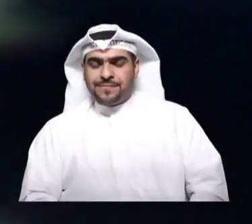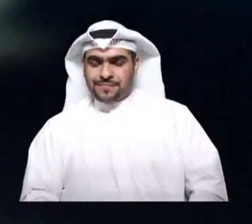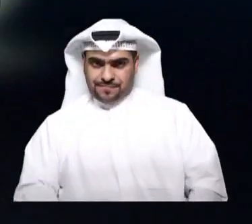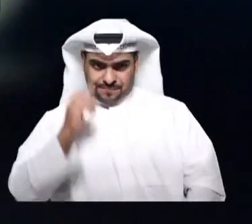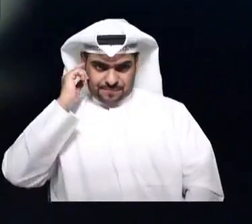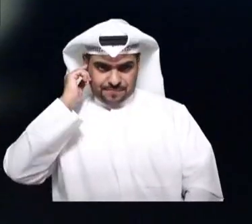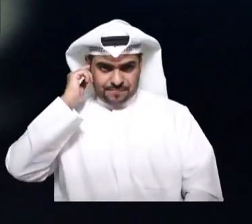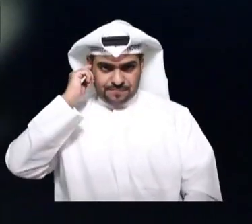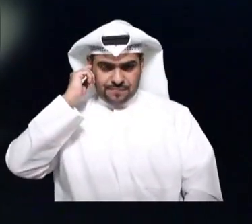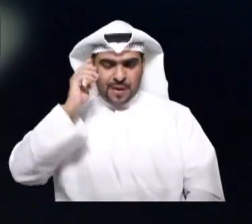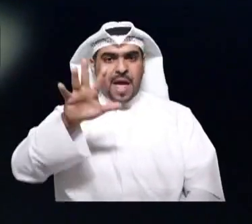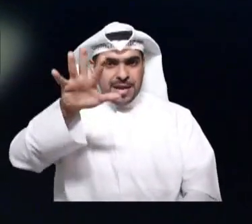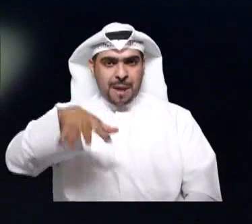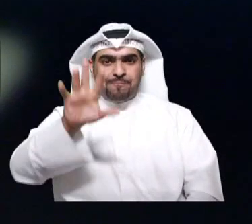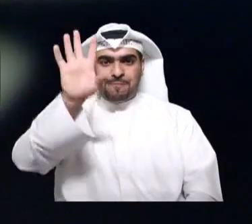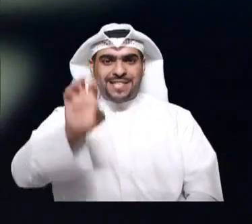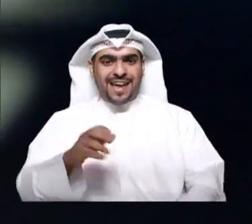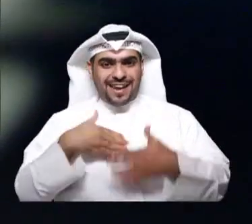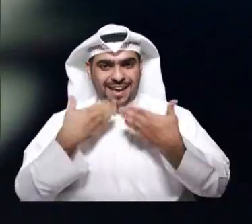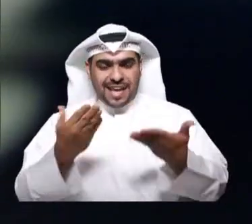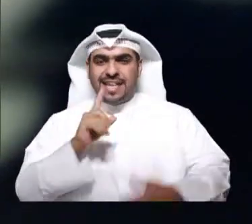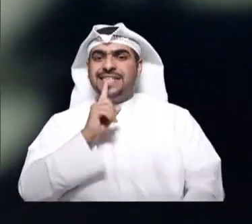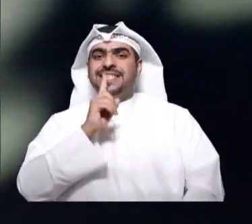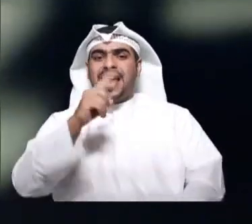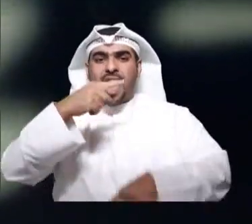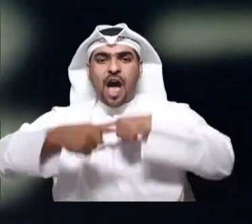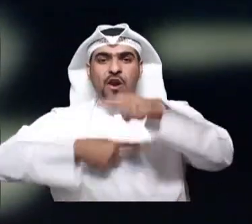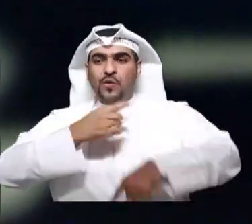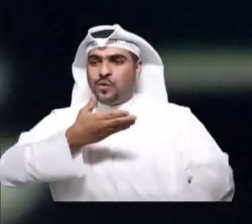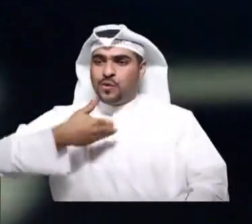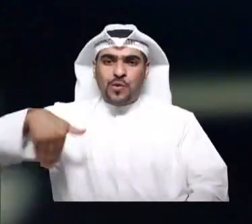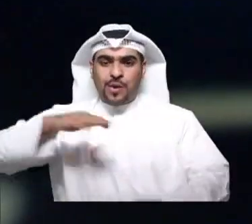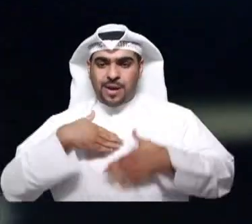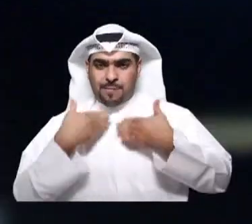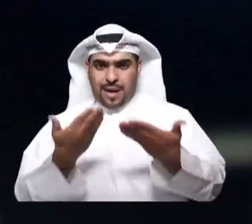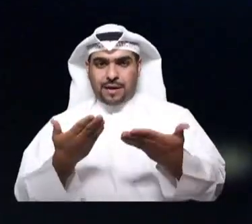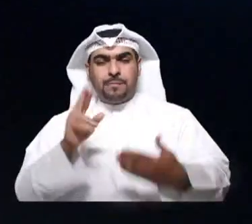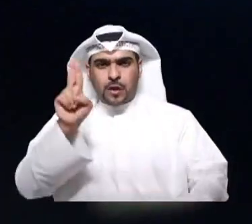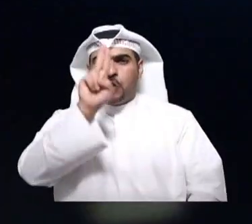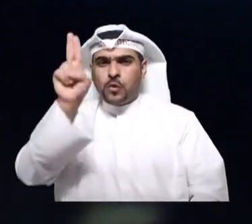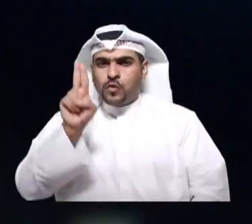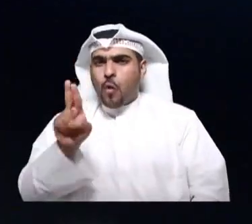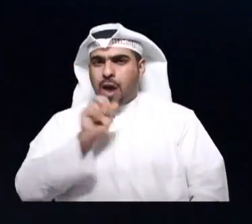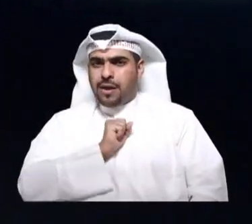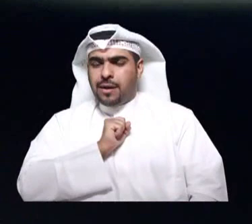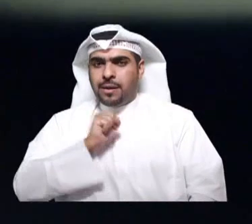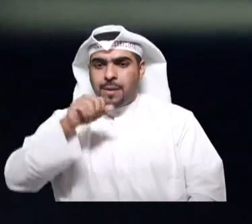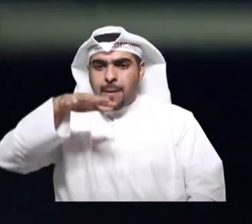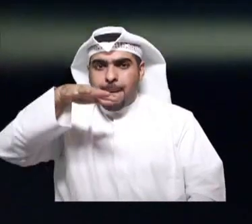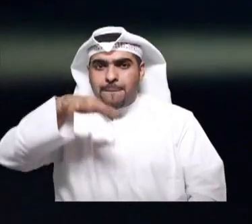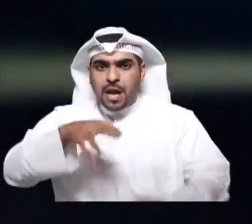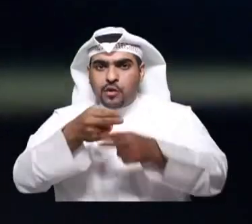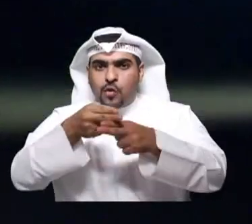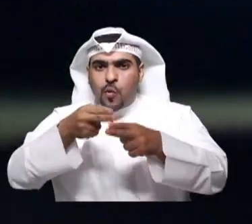وأنتم بخير. أسامة، نود لو تضعنا في صورة هذا الحدث مع تولي طبعا دولة